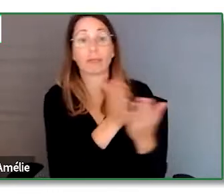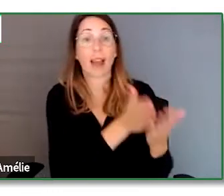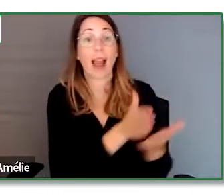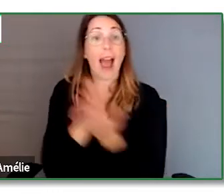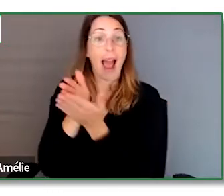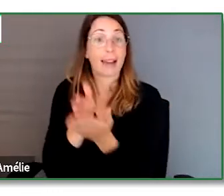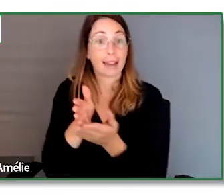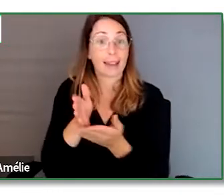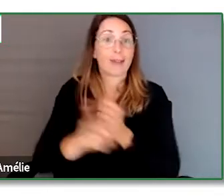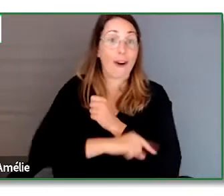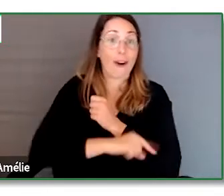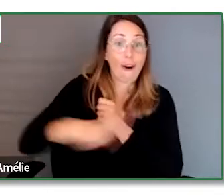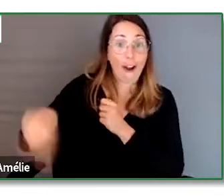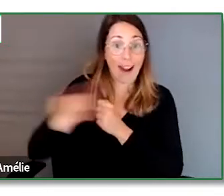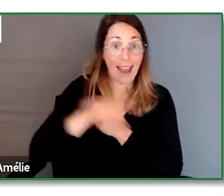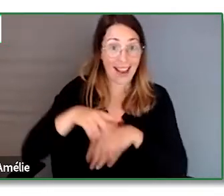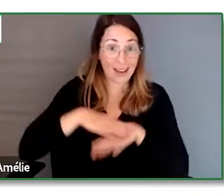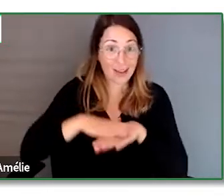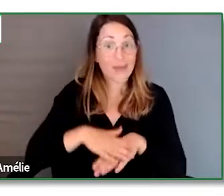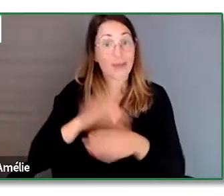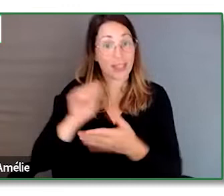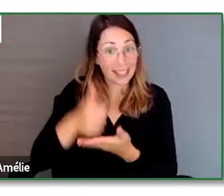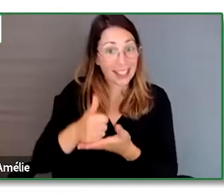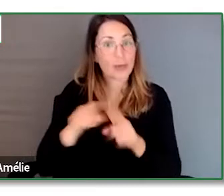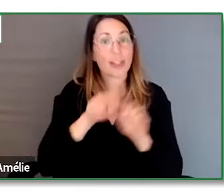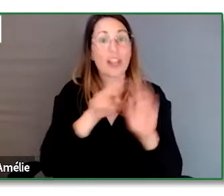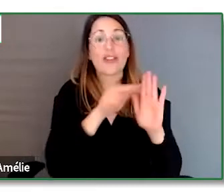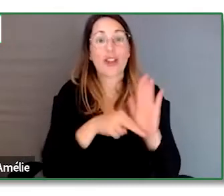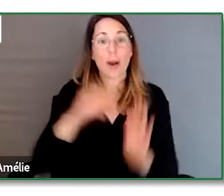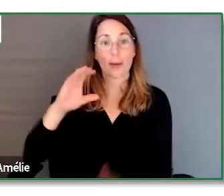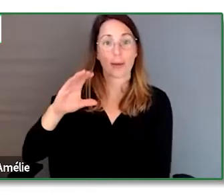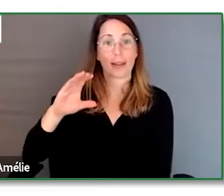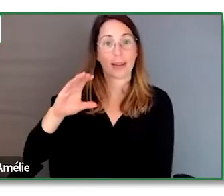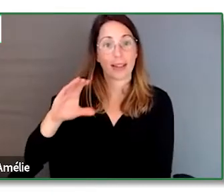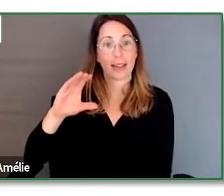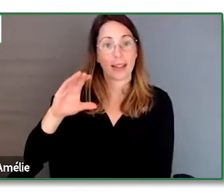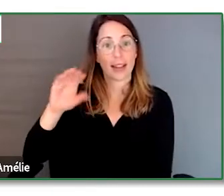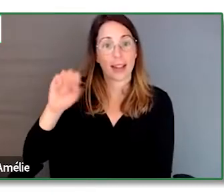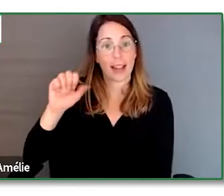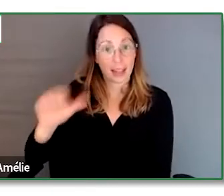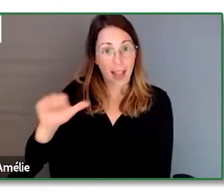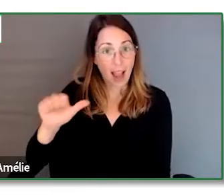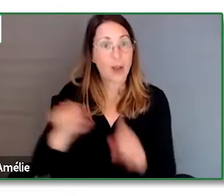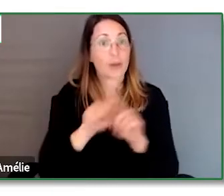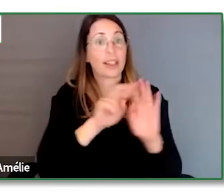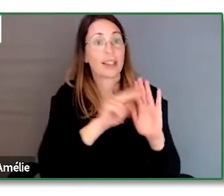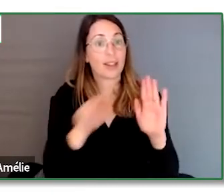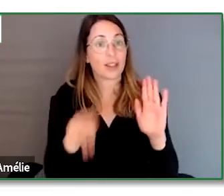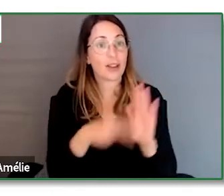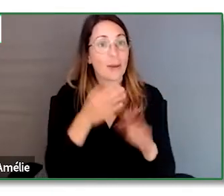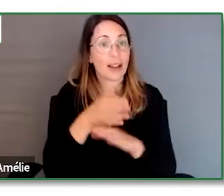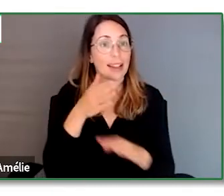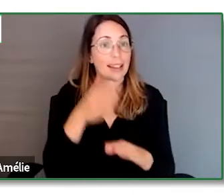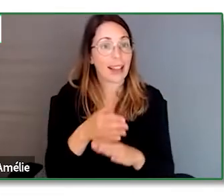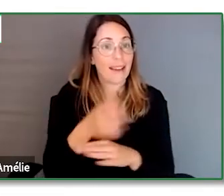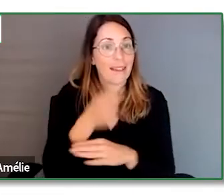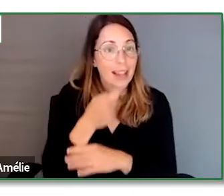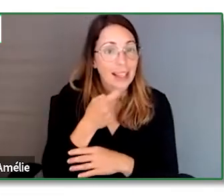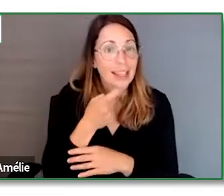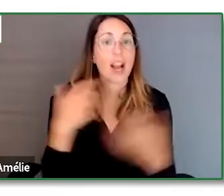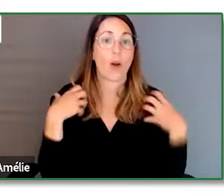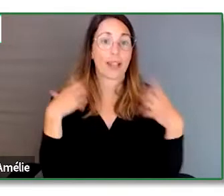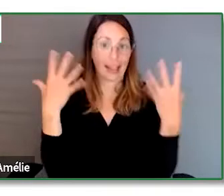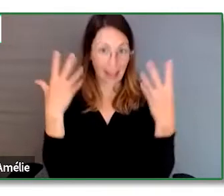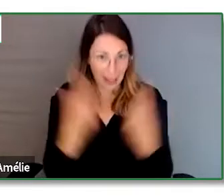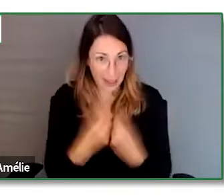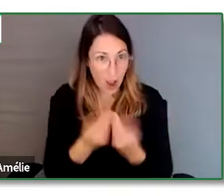les normes de la CSA. Il y a la norme d'accès facile aux biens immobiliers du Conseil du Trésor, directive sur la conception